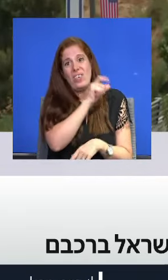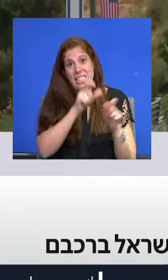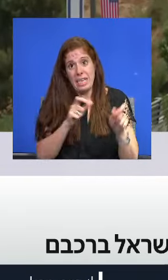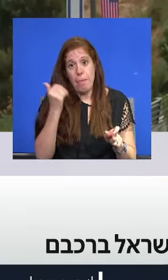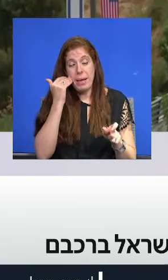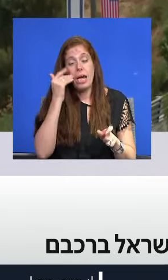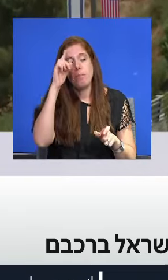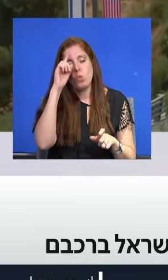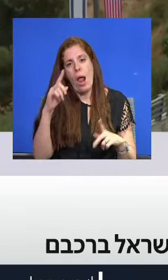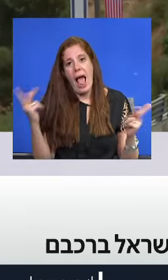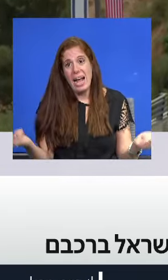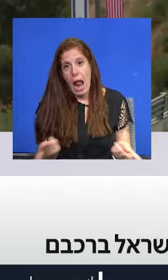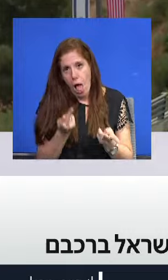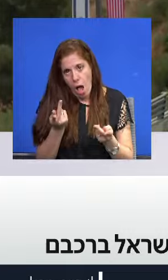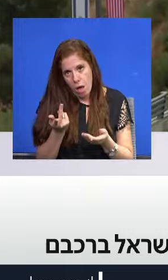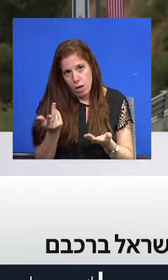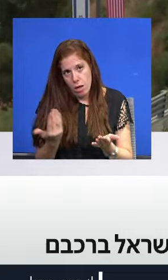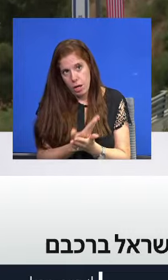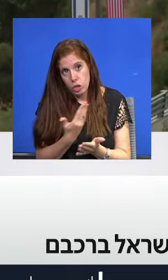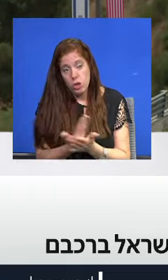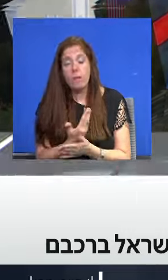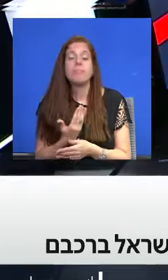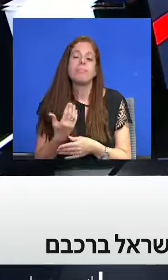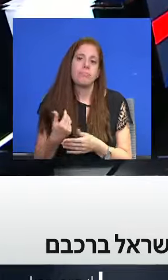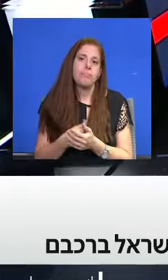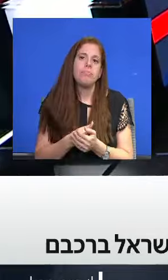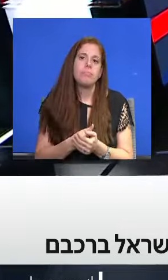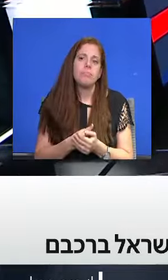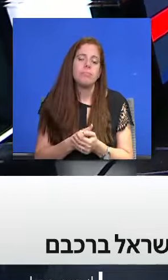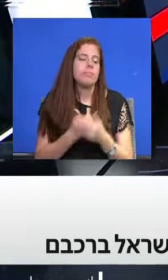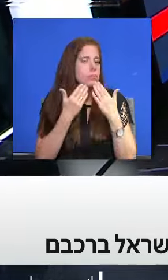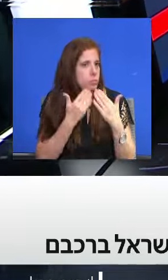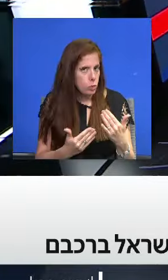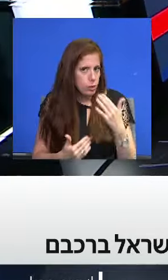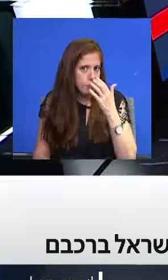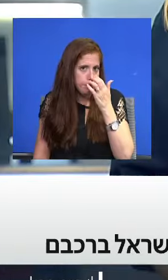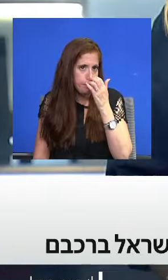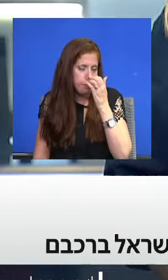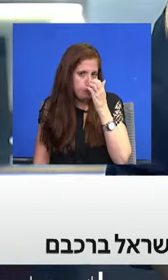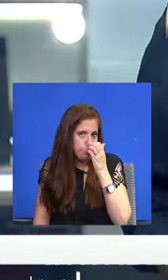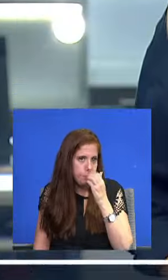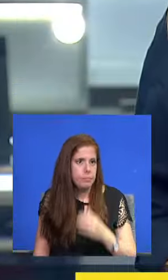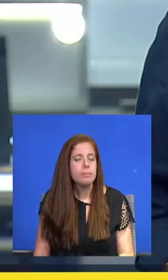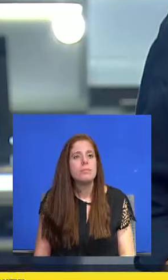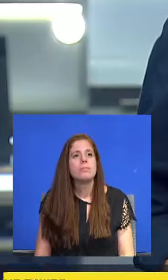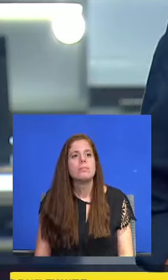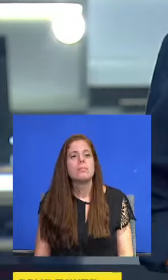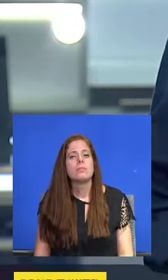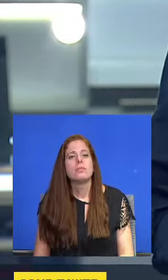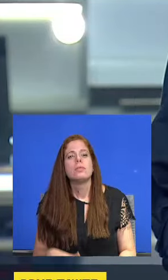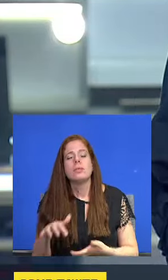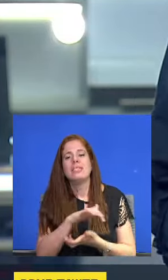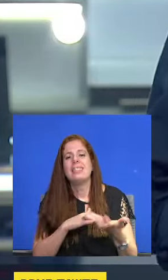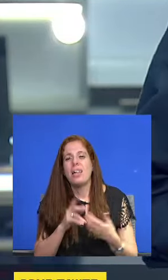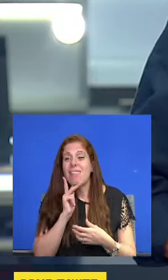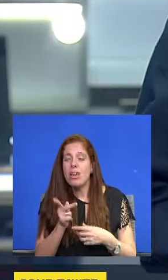ההקלה החדשה, ונאמר שבמתאם פעולות הממשלה בשטחים לא נמסרה תגובה. תודה רבה, גילי. סערת היריקות על נוצרים